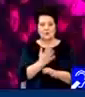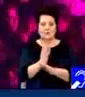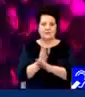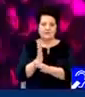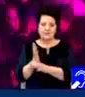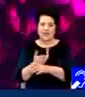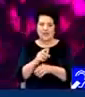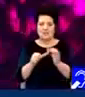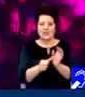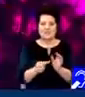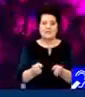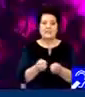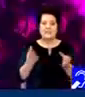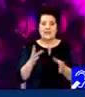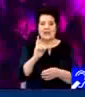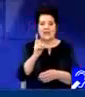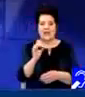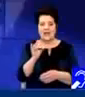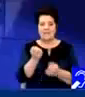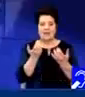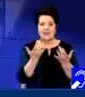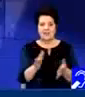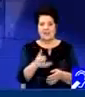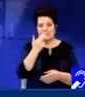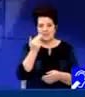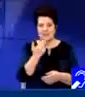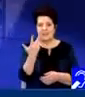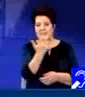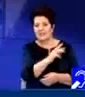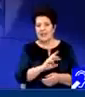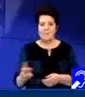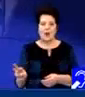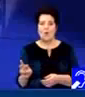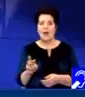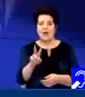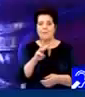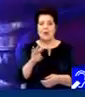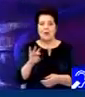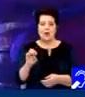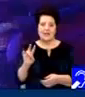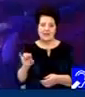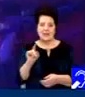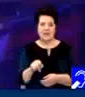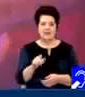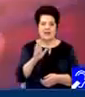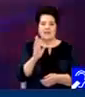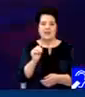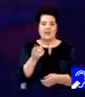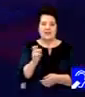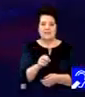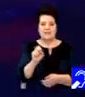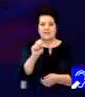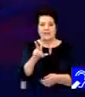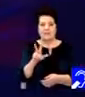medie, cele 16 zile de carnaval atrag în orașul italian peste 3 milioane de turiști. Carnavalul de la Veneția se desfășoară până pe